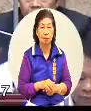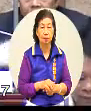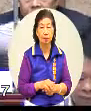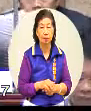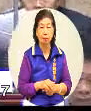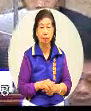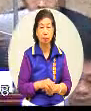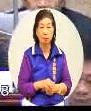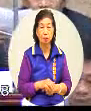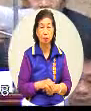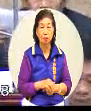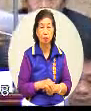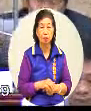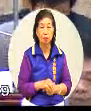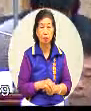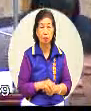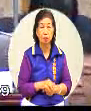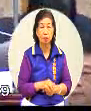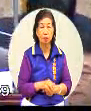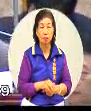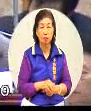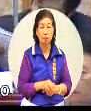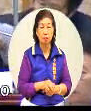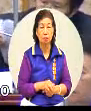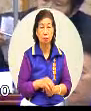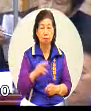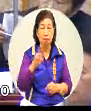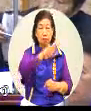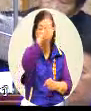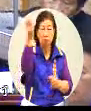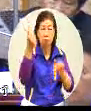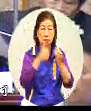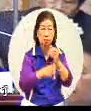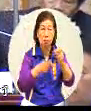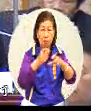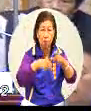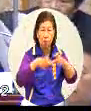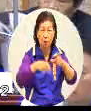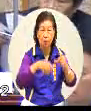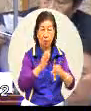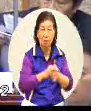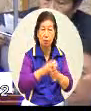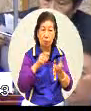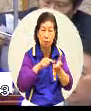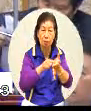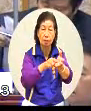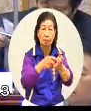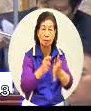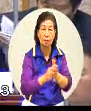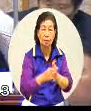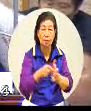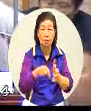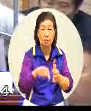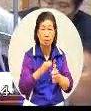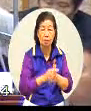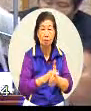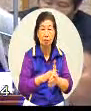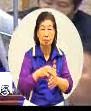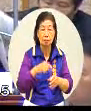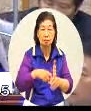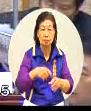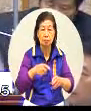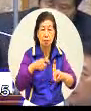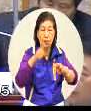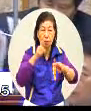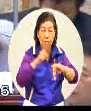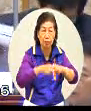谢谢议长，谢谢李议员。那个天生公司是在申请的时候，他们因为在本州工业区有一个